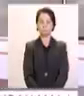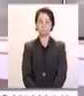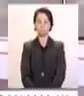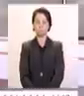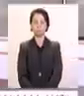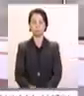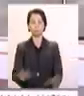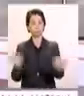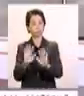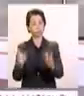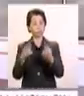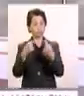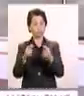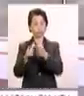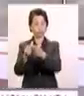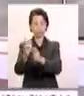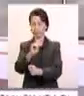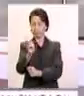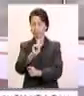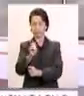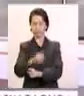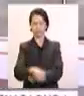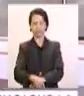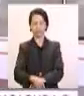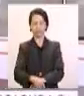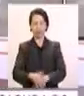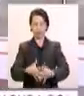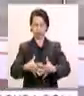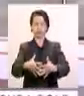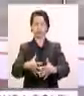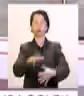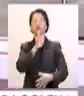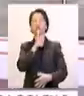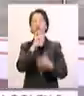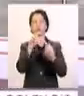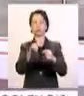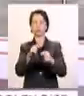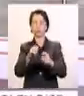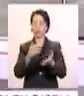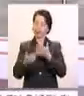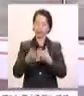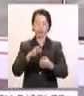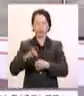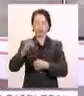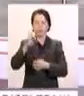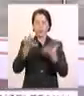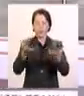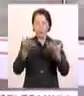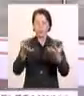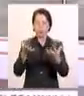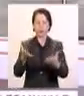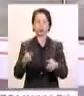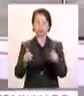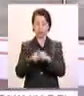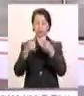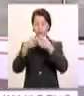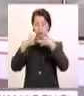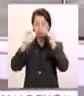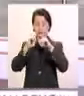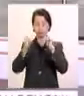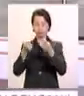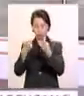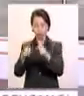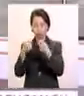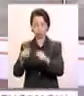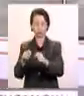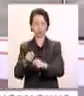Jangan cuba-cuba lari, ya. Kalau nak kena... Dia tahu tak muat tu, dia cuba. Tak apa. Semangat dia tu. Mungkin ini yang harimau Melaya kena